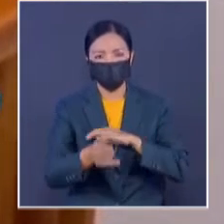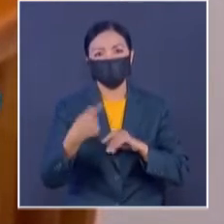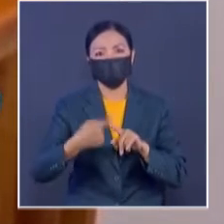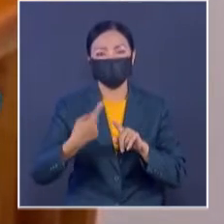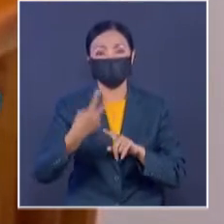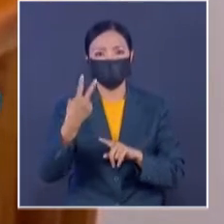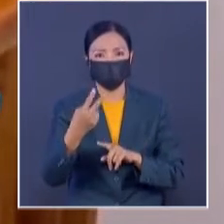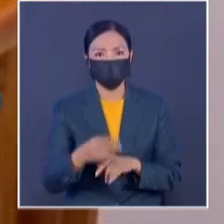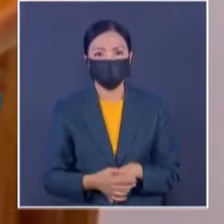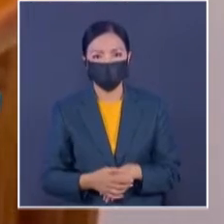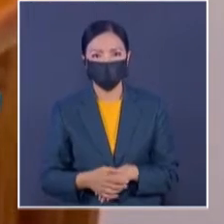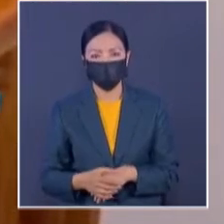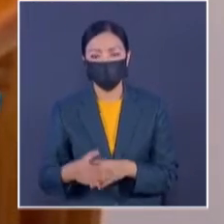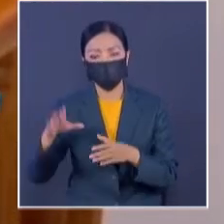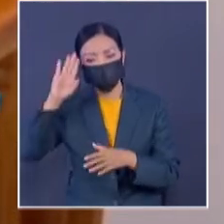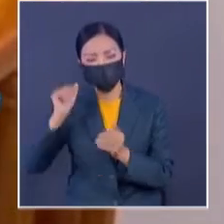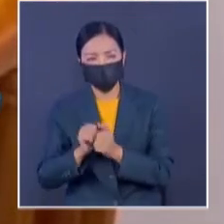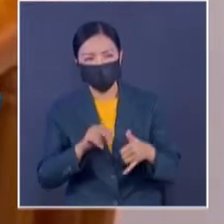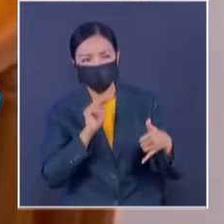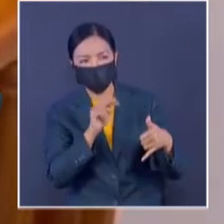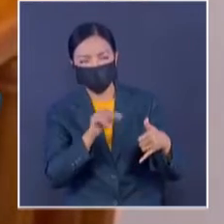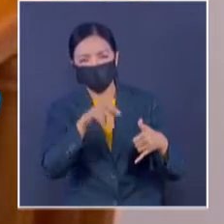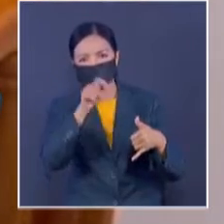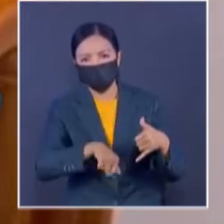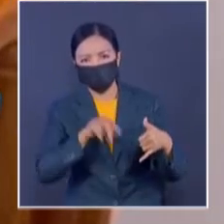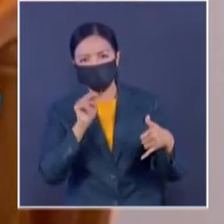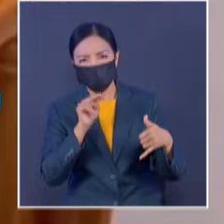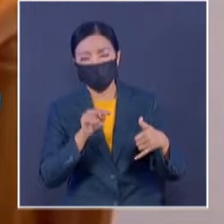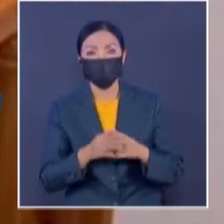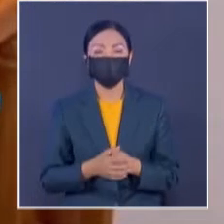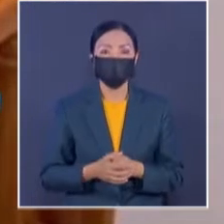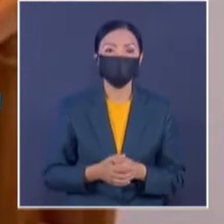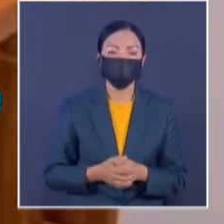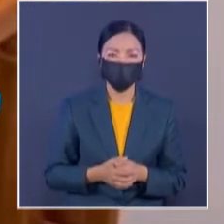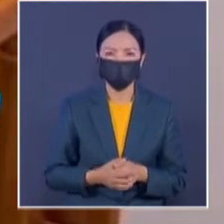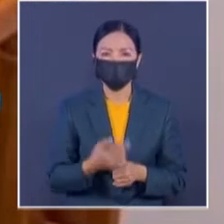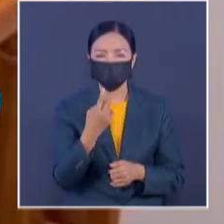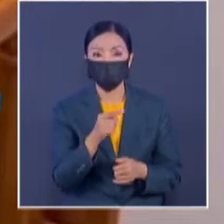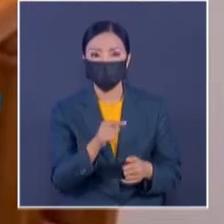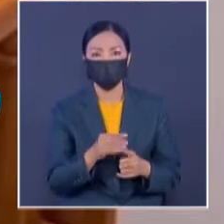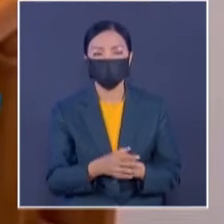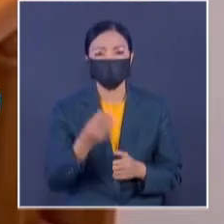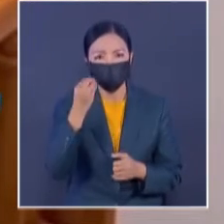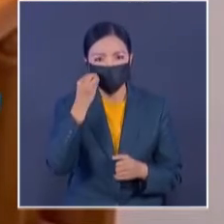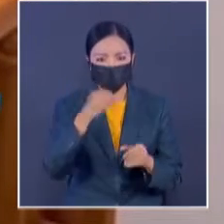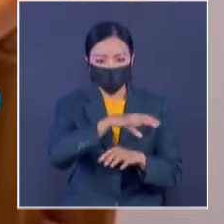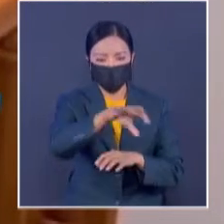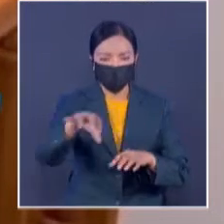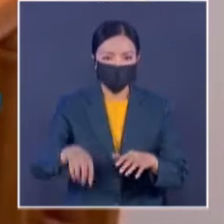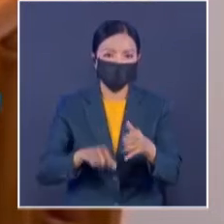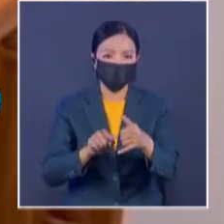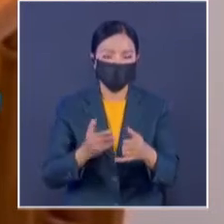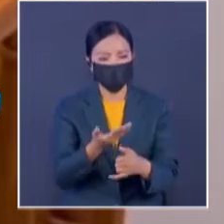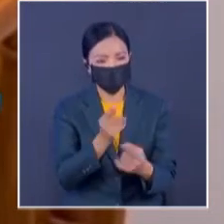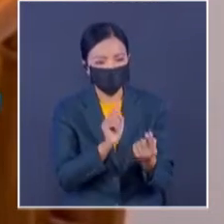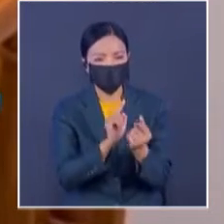และอยู่การเฝ้าระวังพฤติกรรมดูพฤติกรรมต่างๆนะครับส่วนในวันเกิดเหตุไปพบตัวอยู่หน้าหมู่บ้านก็เลยขอเข้าไปพูด